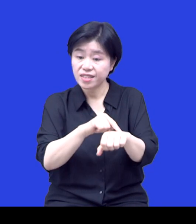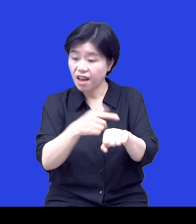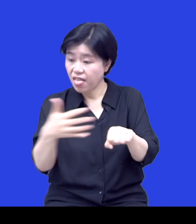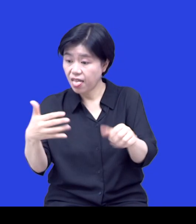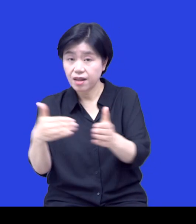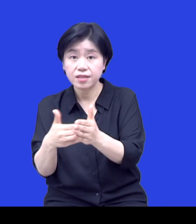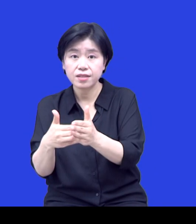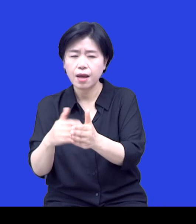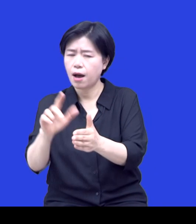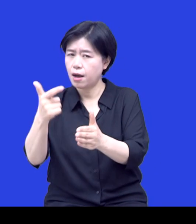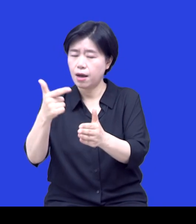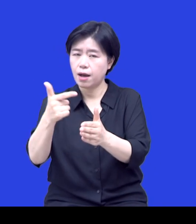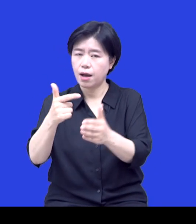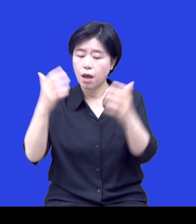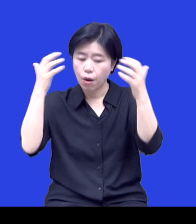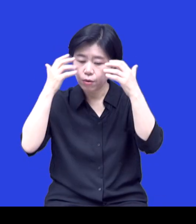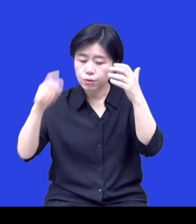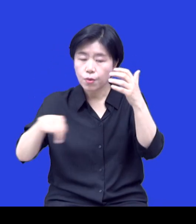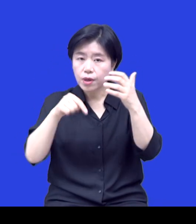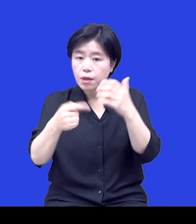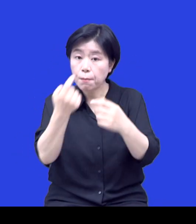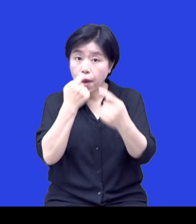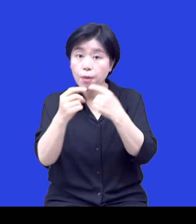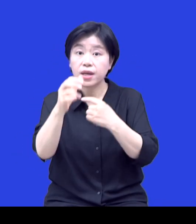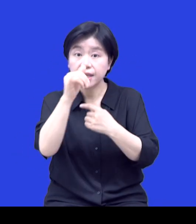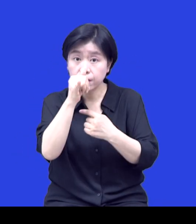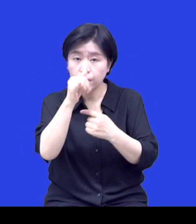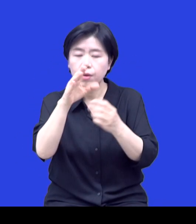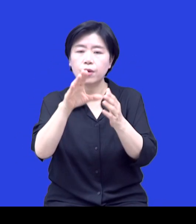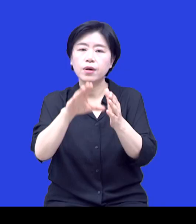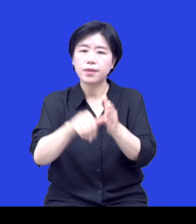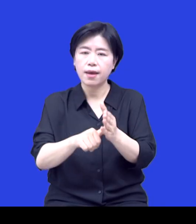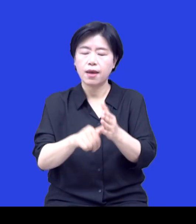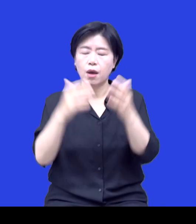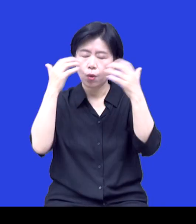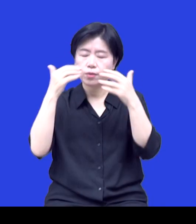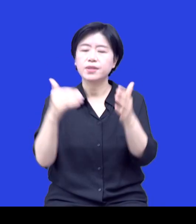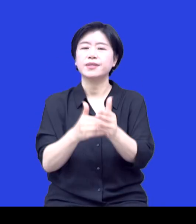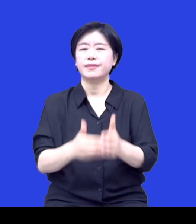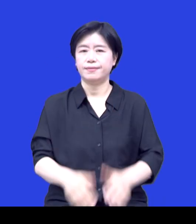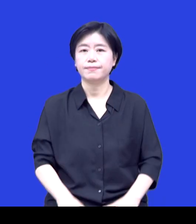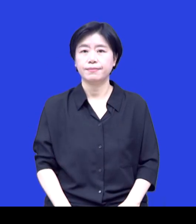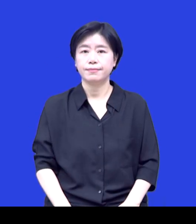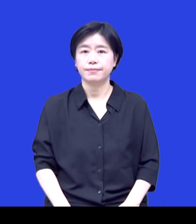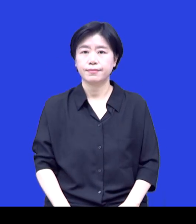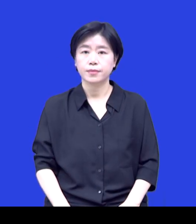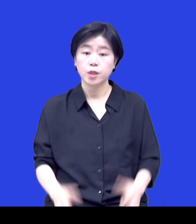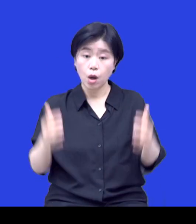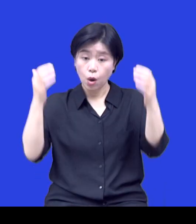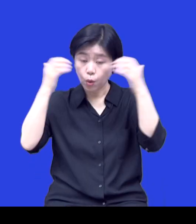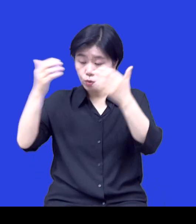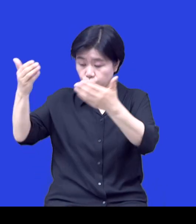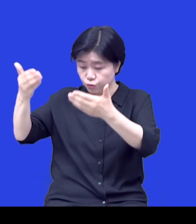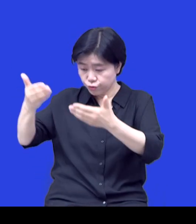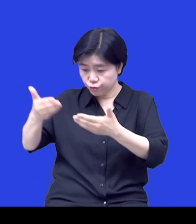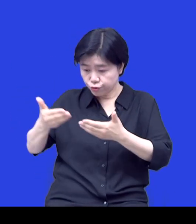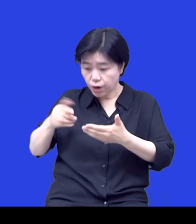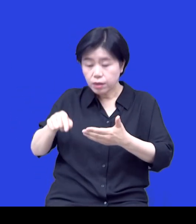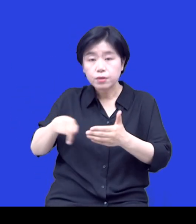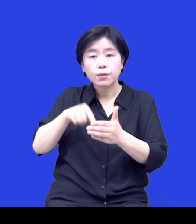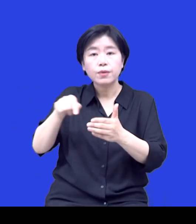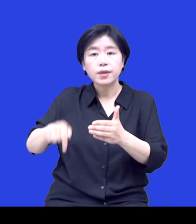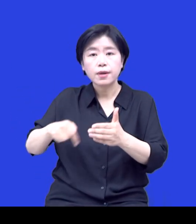끝나는 거기 때문에 저는 그 고난을 통해서 낮아짐이 무엇인지 하나님의 말씀이